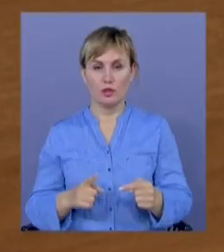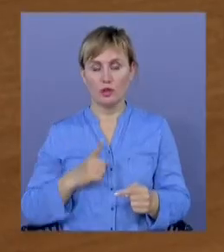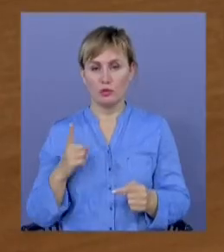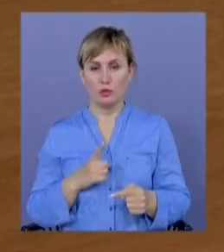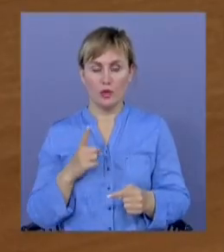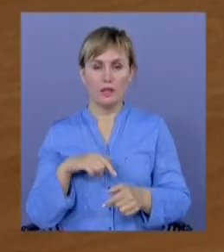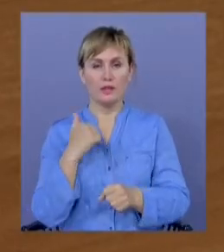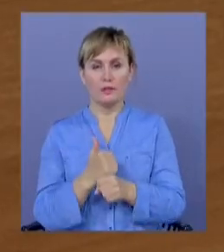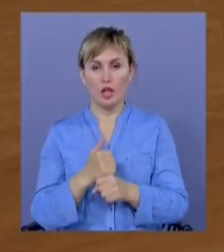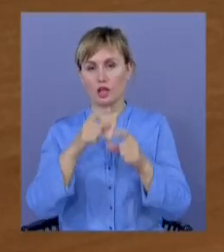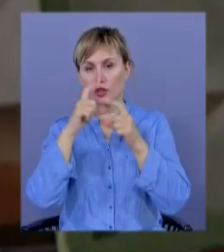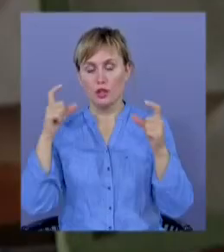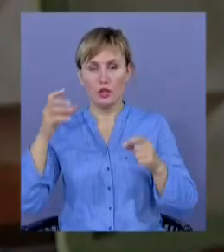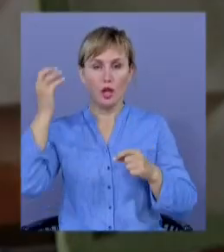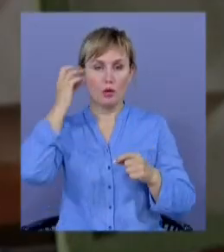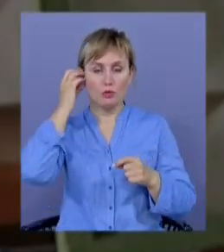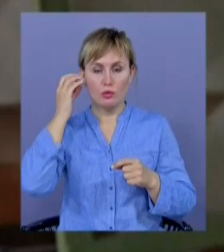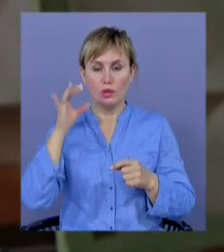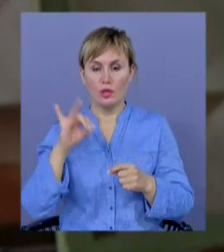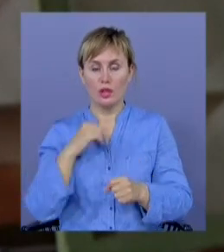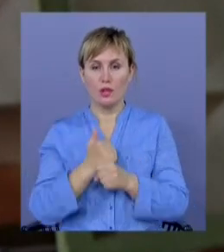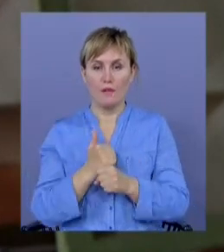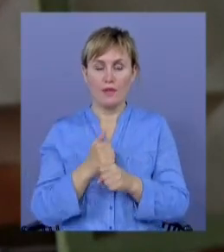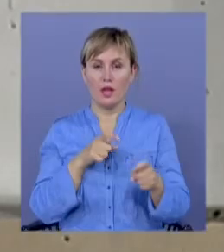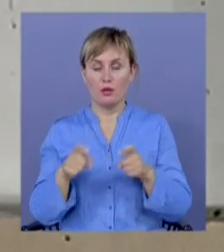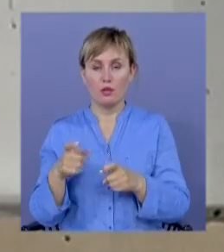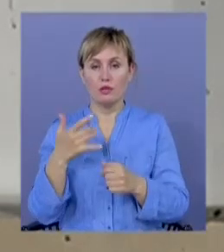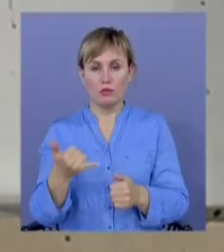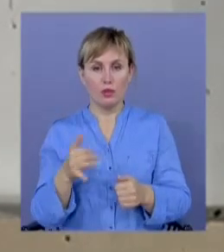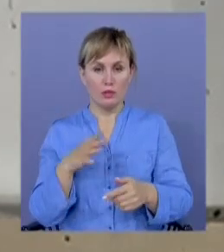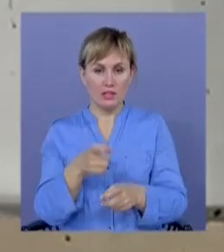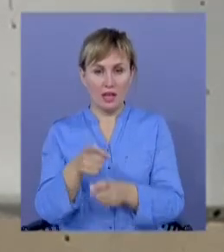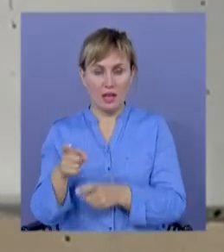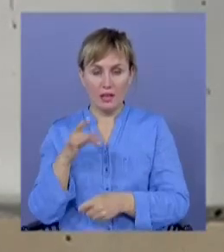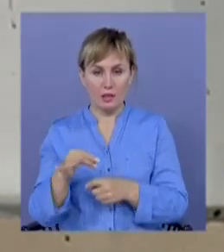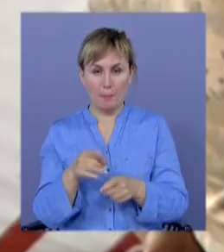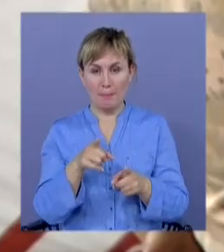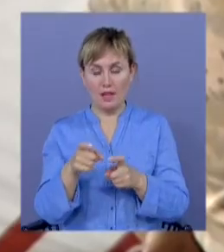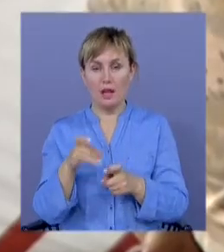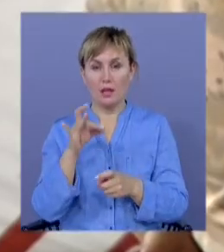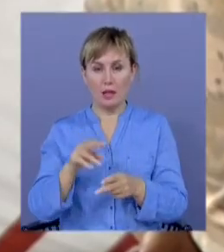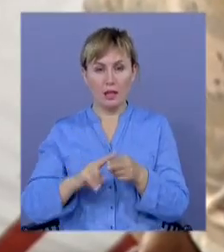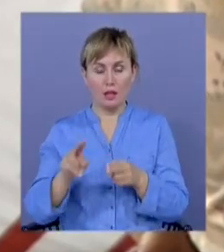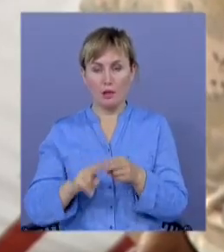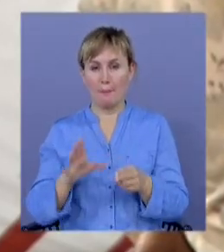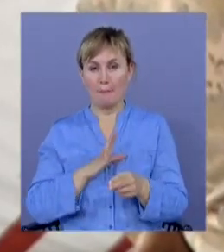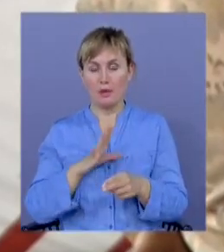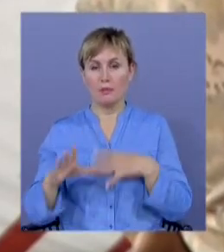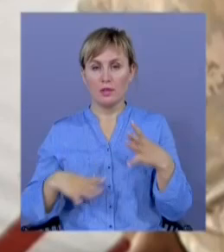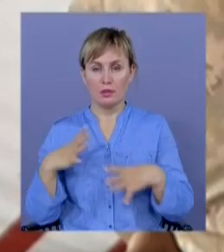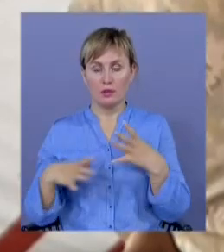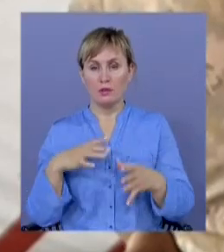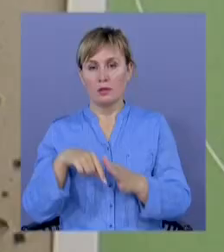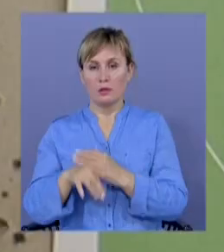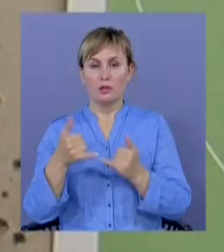Основные атрибуты – очки, наушники и, главное, оружие. Сегодня егеря стреляли из пистолета Макарова. Оттачивать навыки стрельбы сотрудники